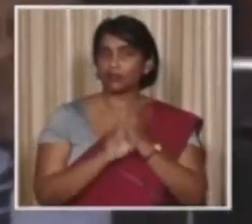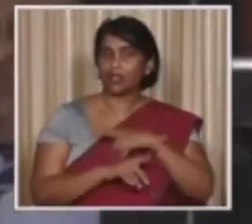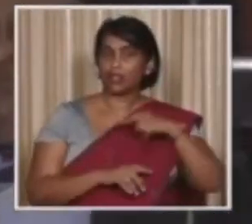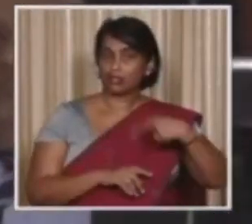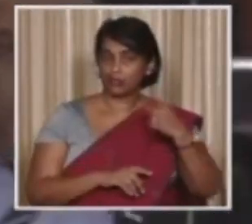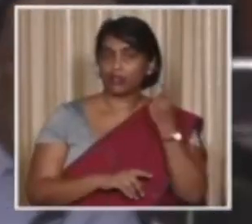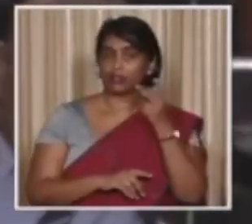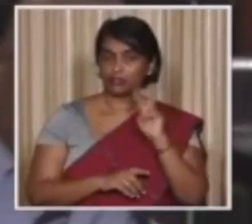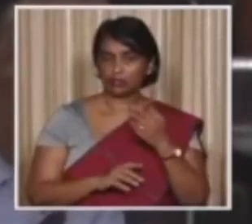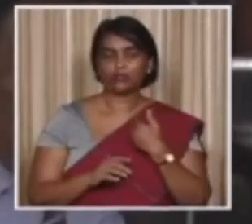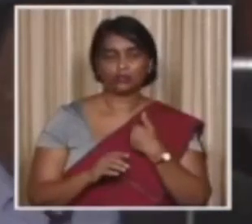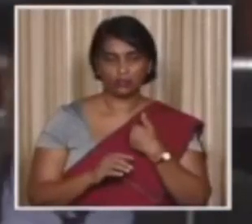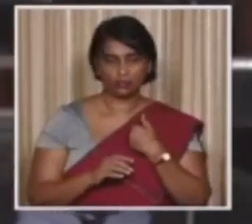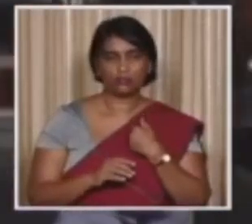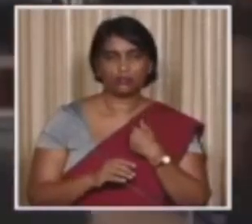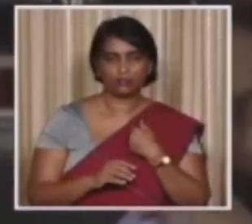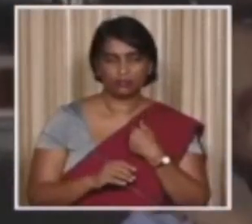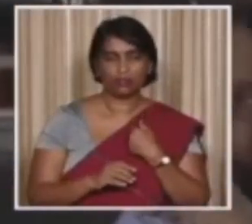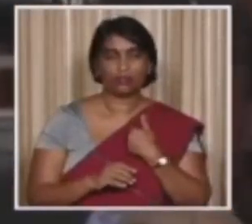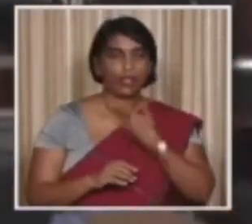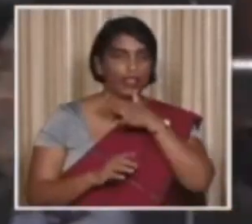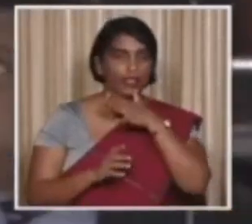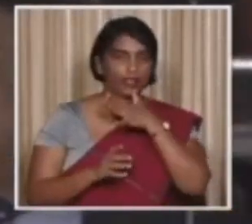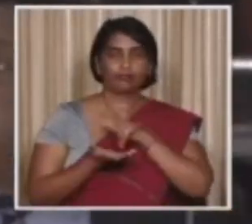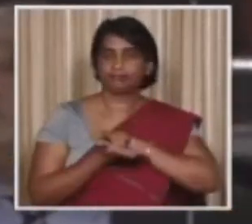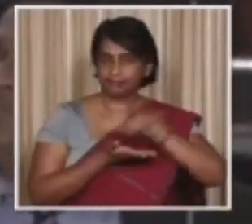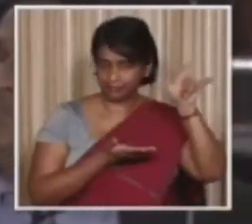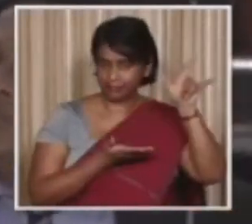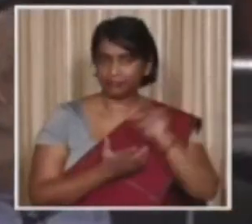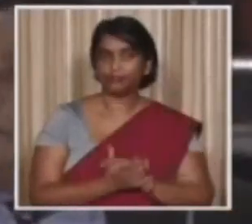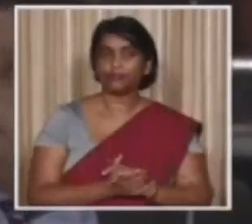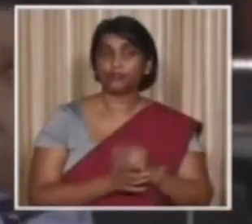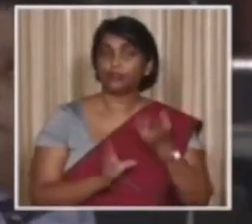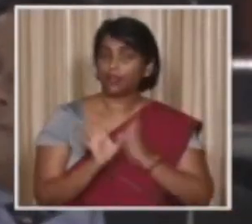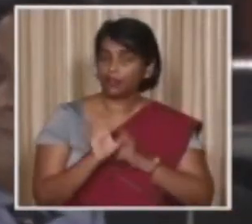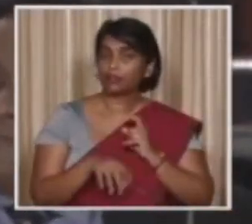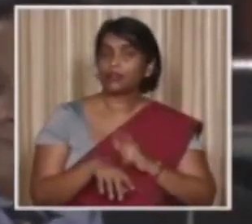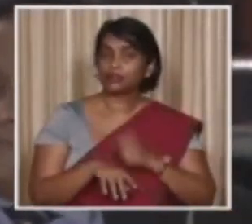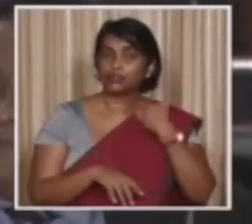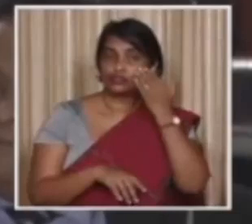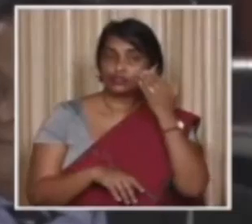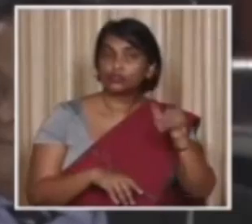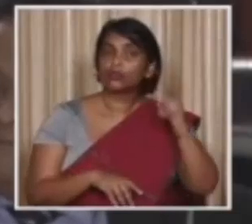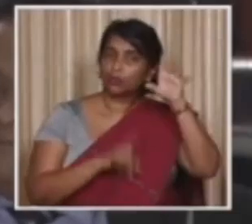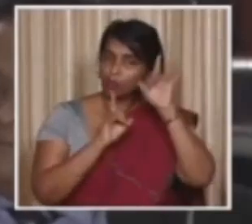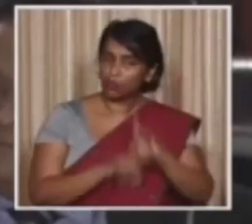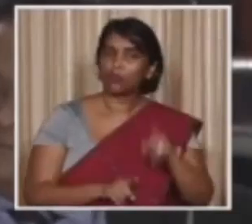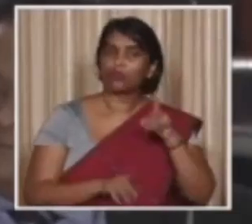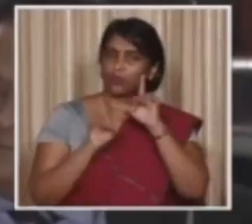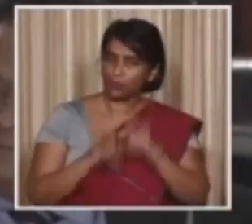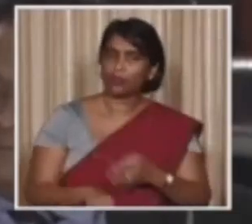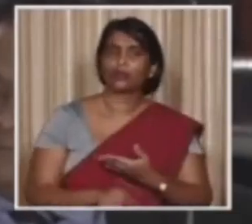12 මම මට එංගලන්තේ යන්න පුළුවන් ලැබුණා. ඒ හැම අවස්ථාවෙම මම දැක්ක දේ තමයි එහෙත් එහෙම තමයි. මේ වගේ